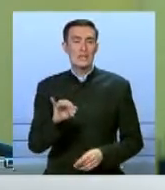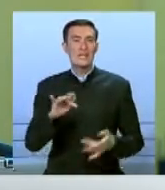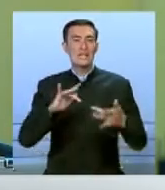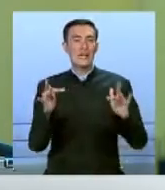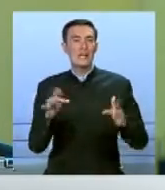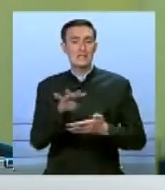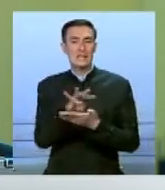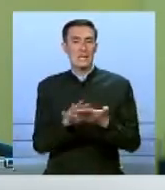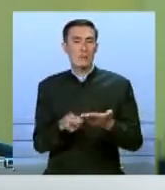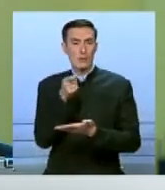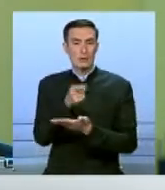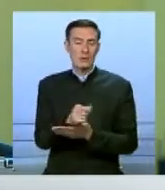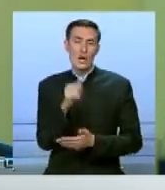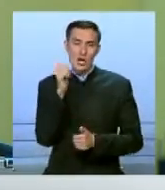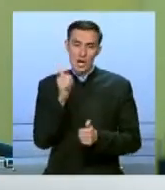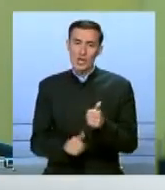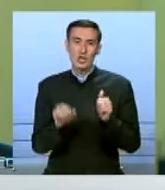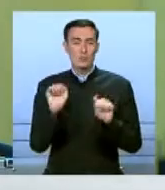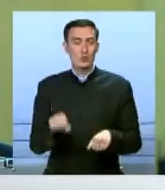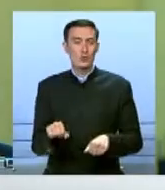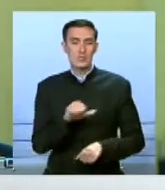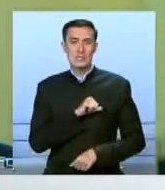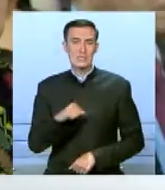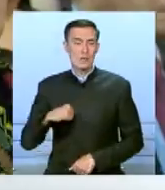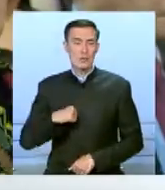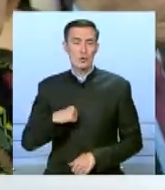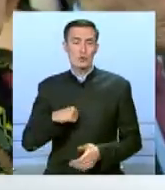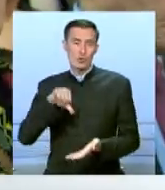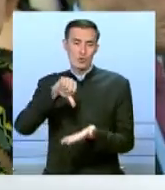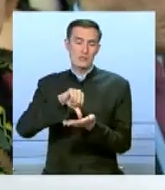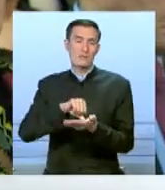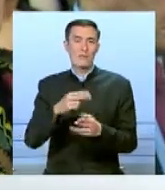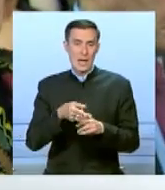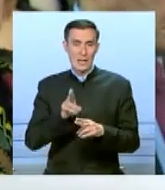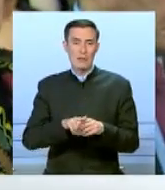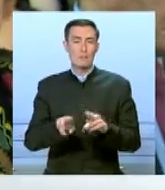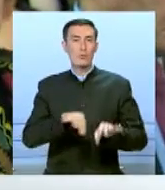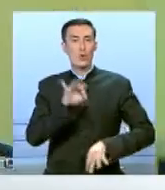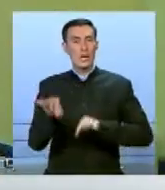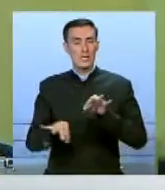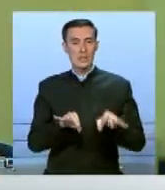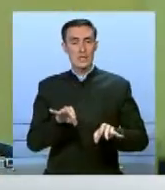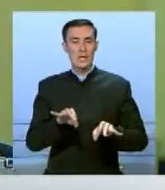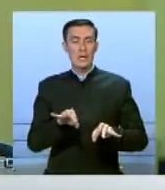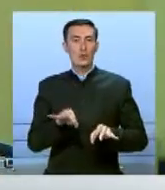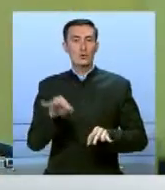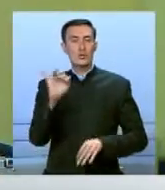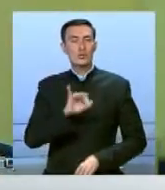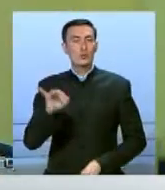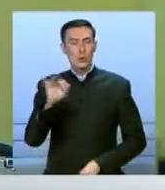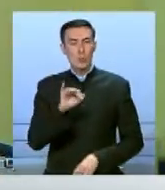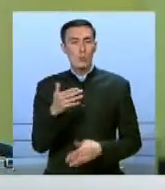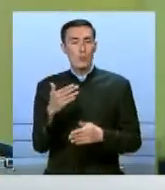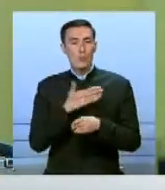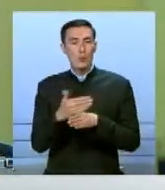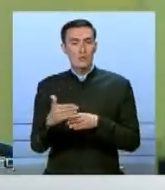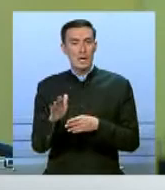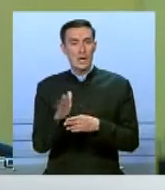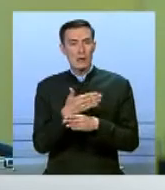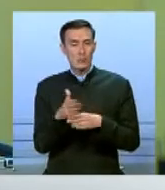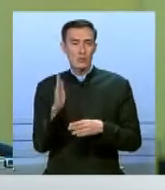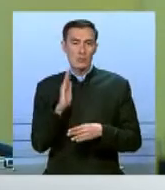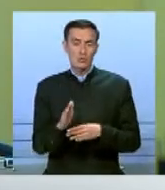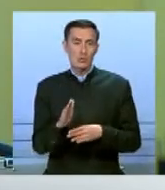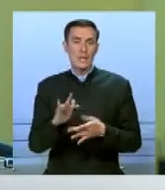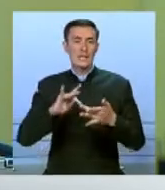каждый гражданин может подать заявку для участия в этом проекте. Поступившие истории после обработки будут размещаться